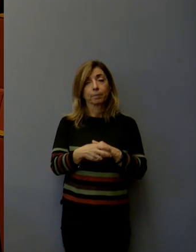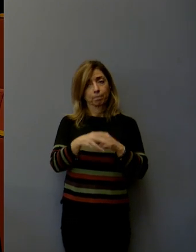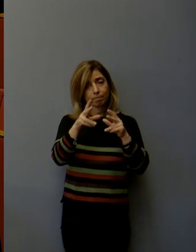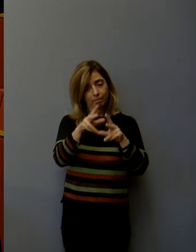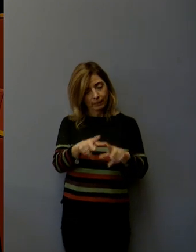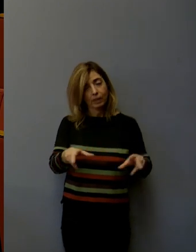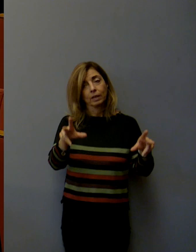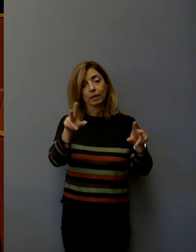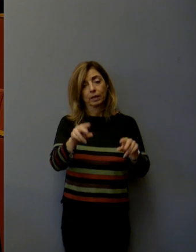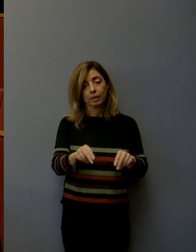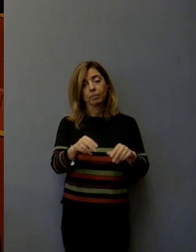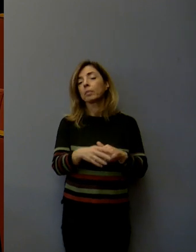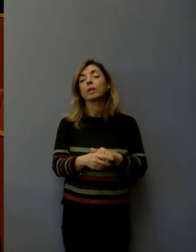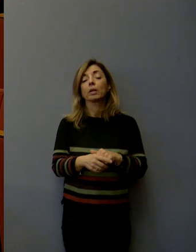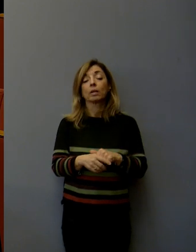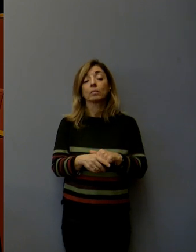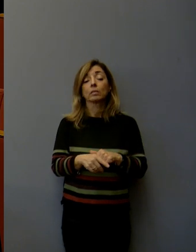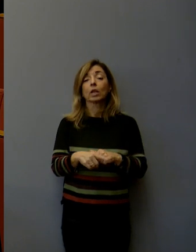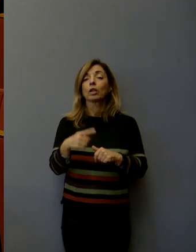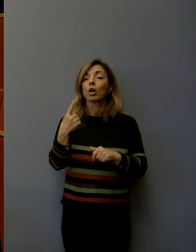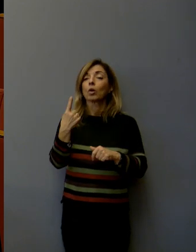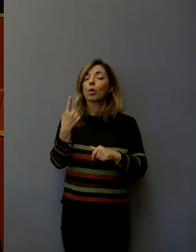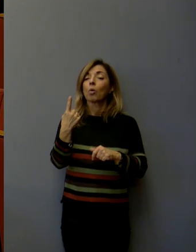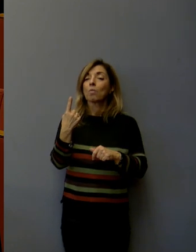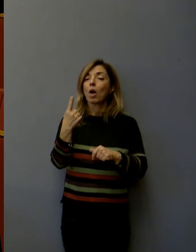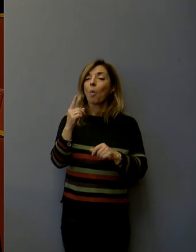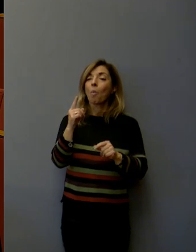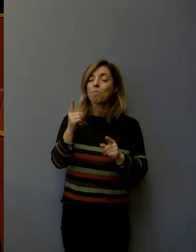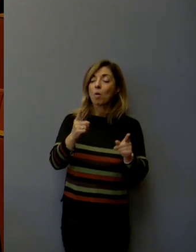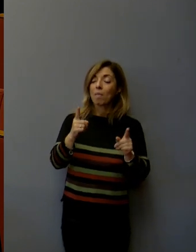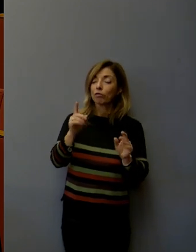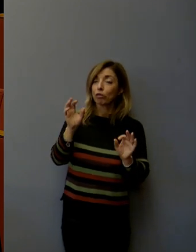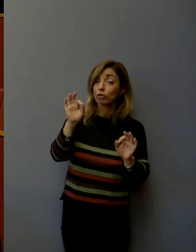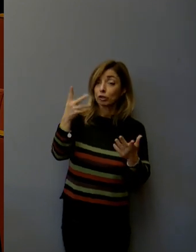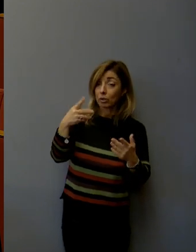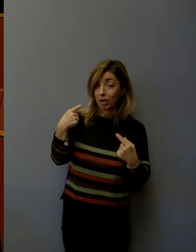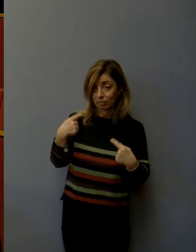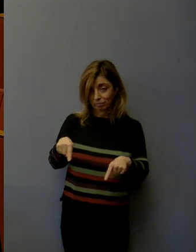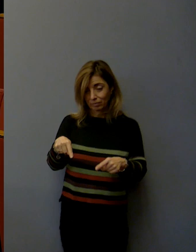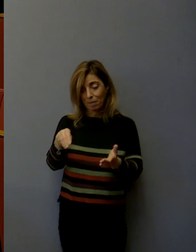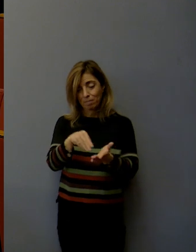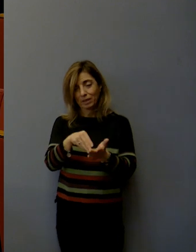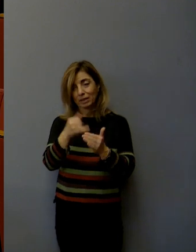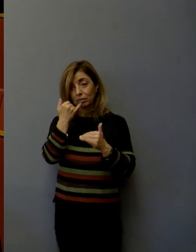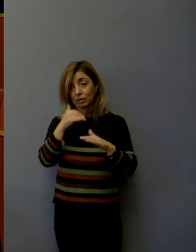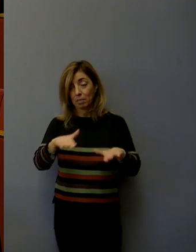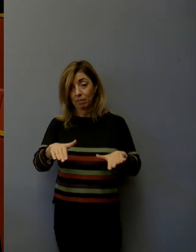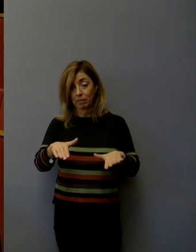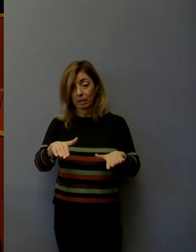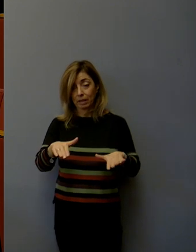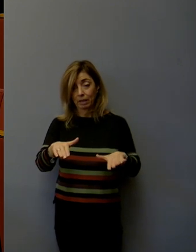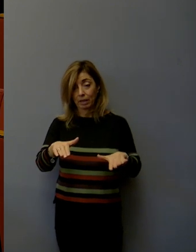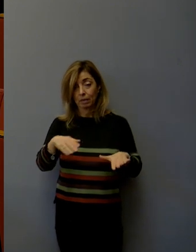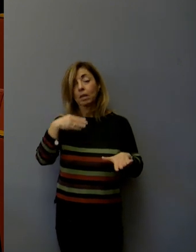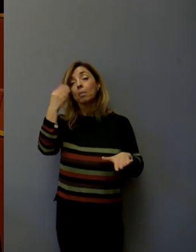trasformare quel momento diciamo eccezionale la presenza dei bambini e credo che sia anche un momento importante anche per noi perché credo che